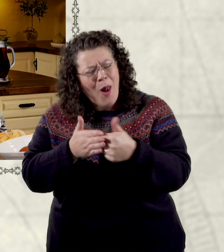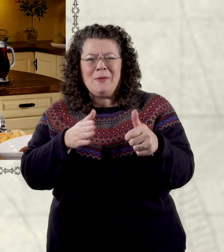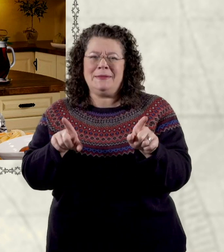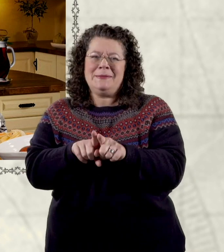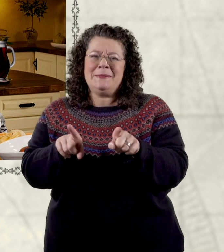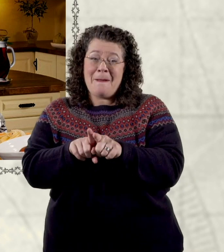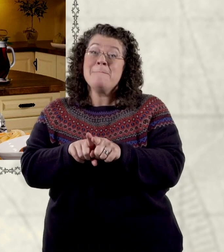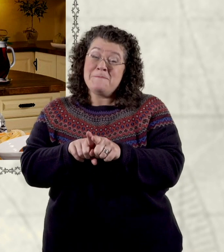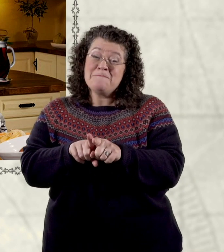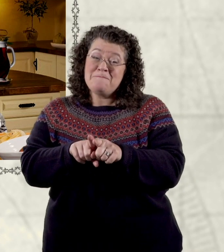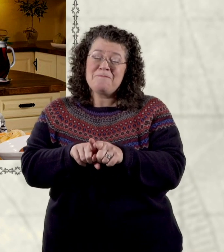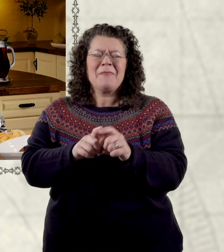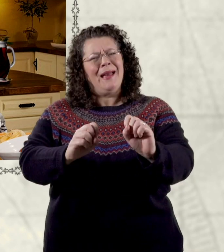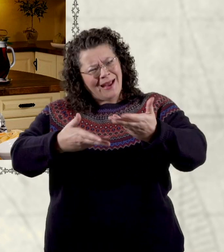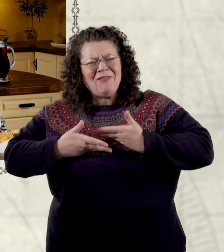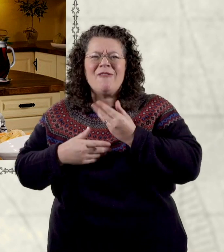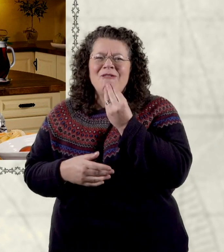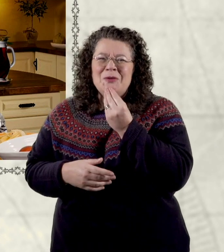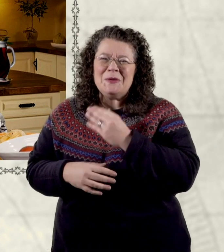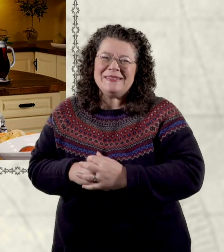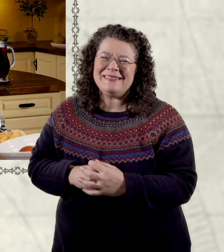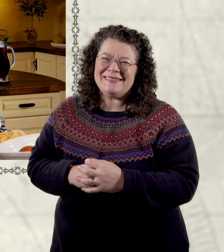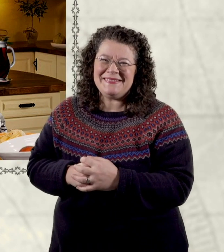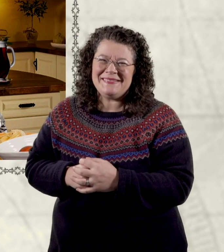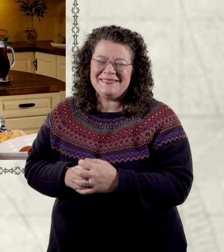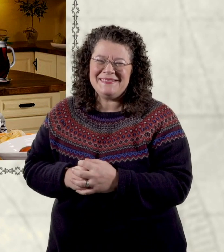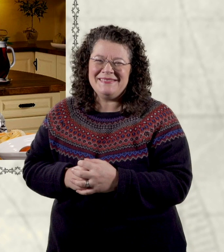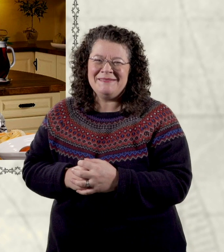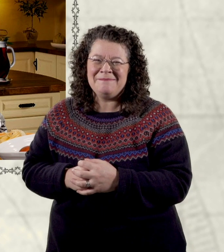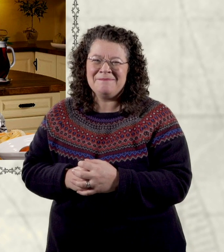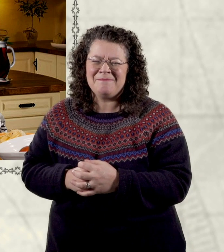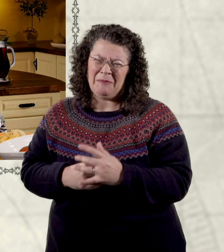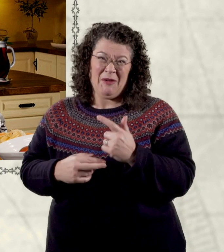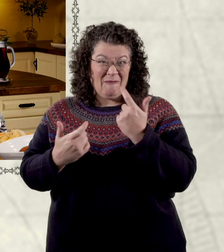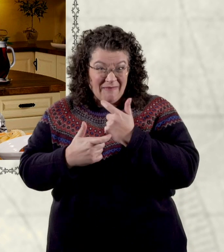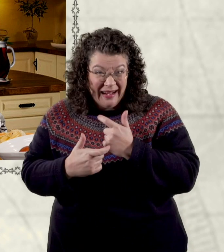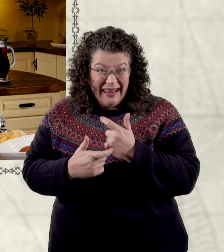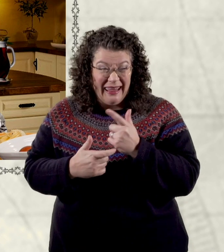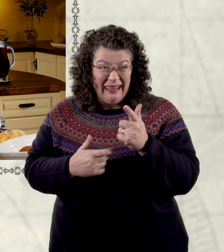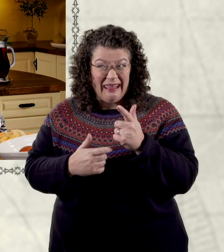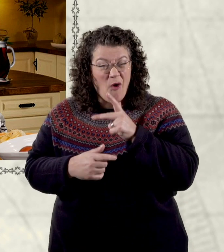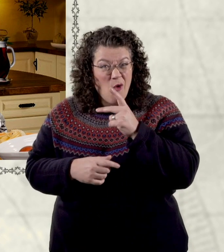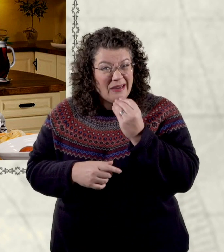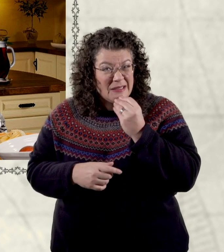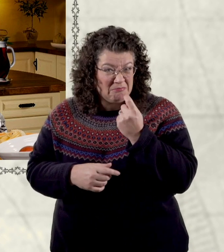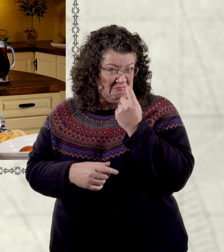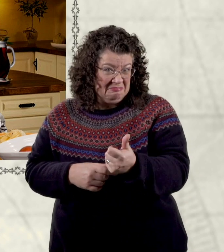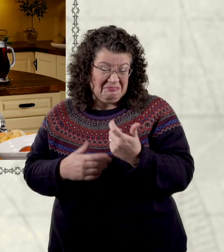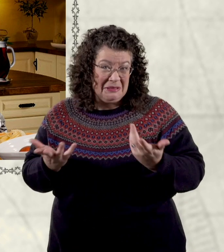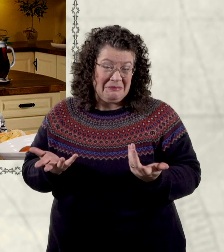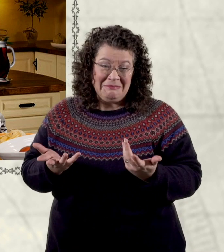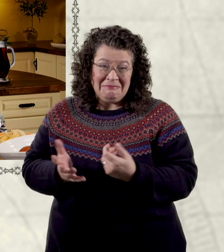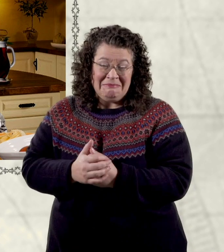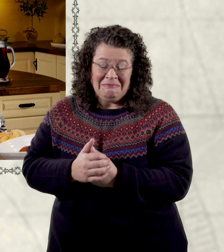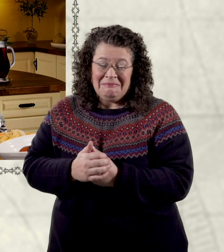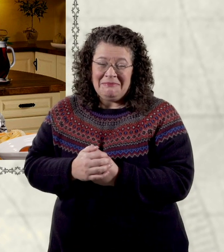un peth. Isie bwyd o ddi. Ond, a bod yn onest, dyn nhw byth yn bita llawer. Yr